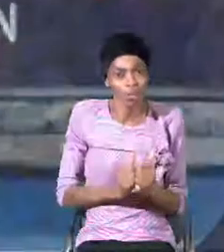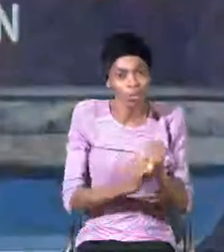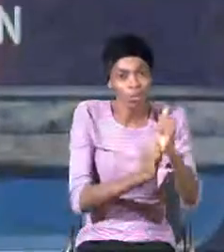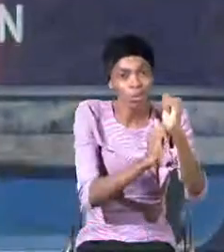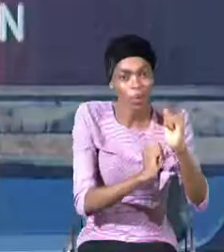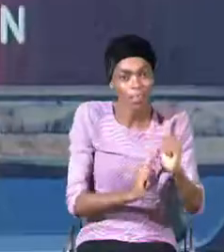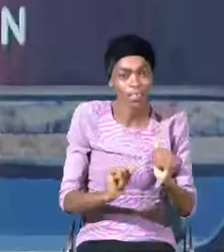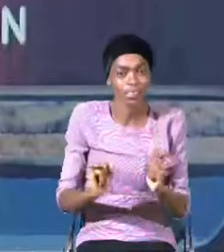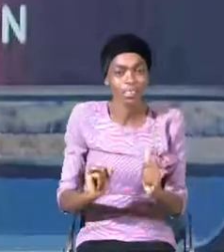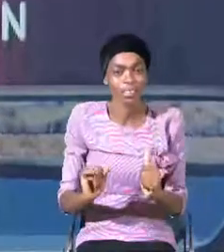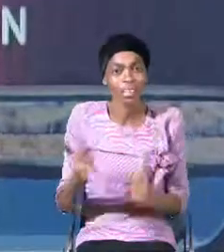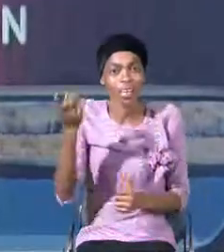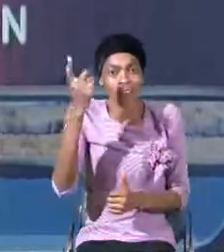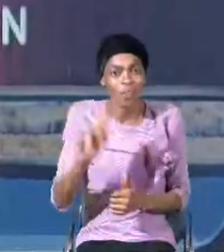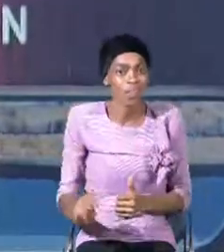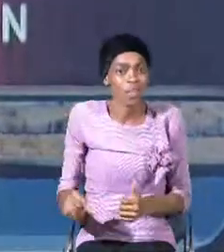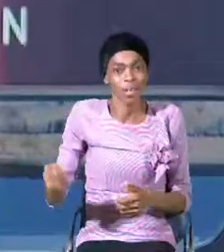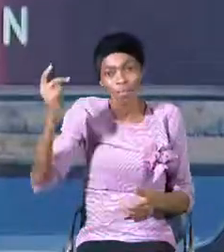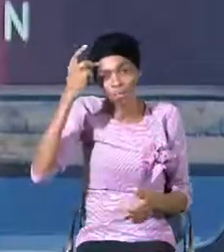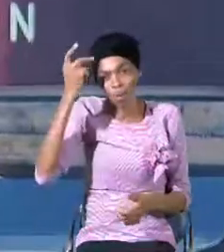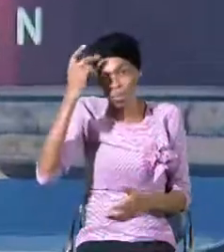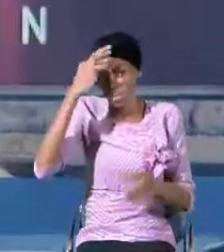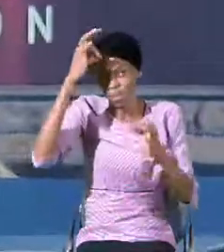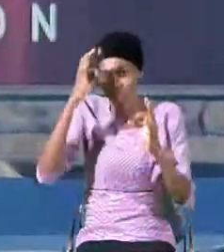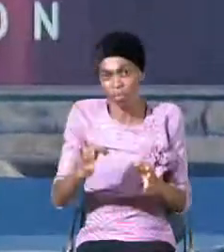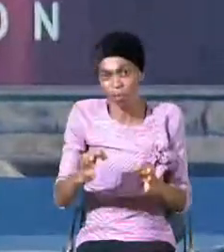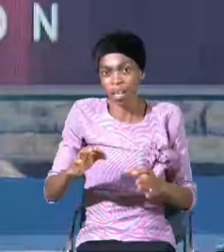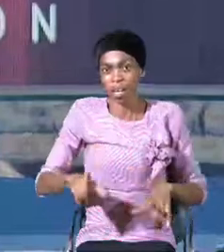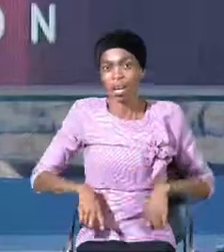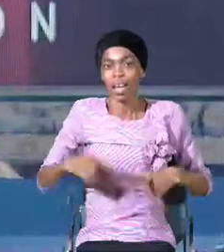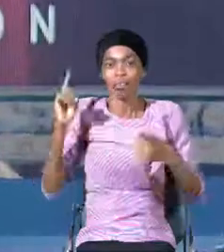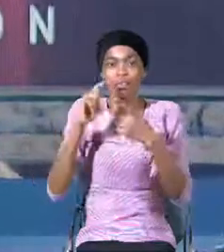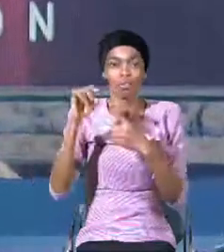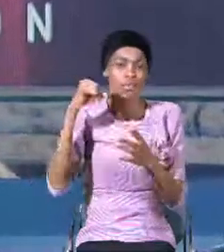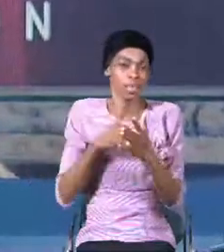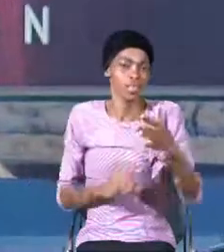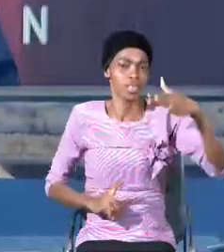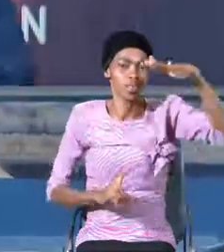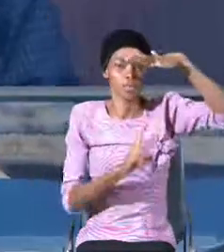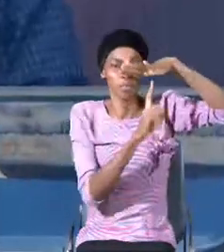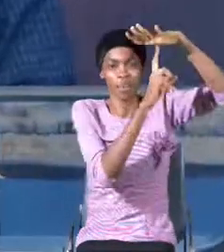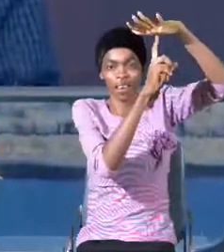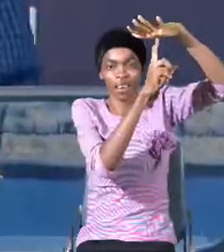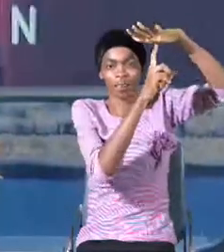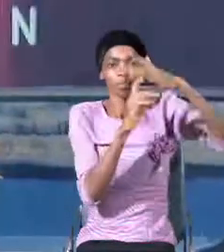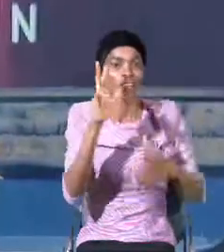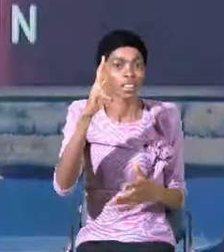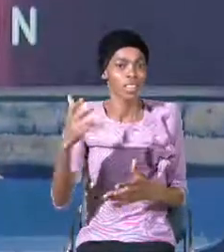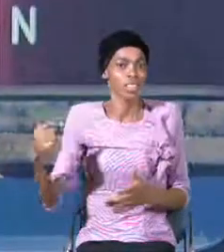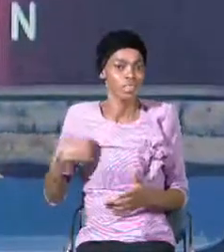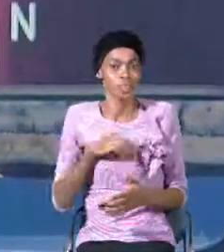Poursuivre une vie motivée par un but à son apogée. Ça, c'est le thème. Trois points à